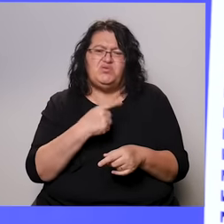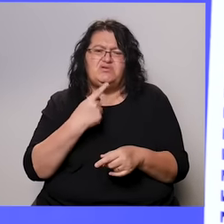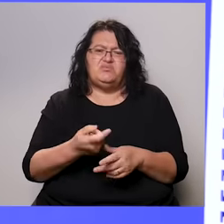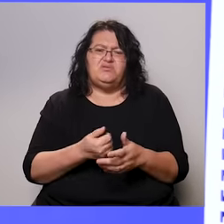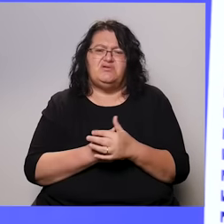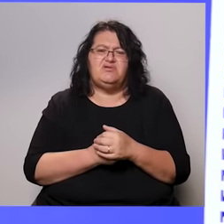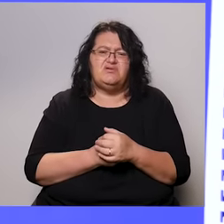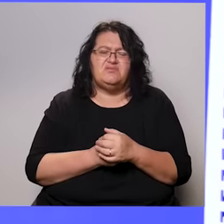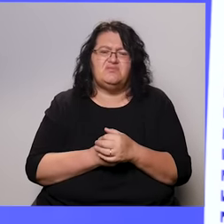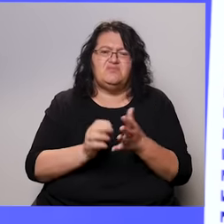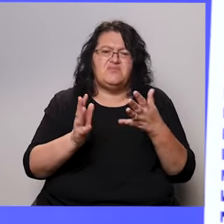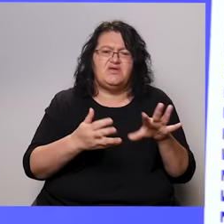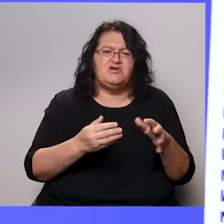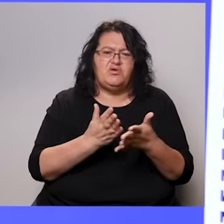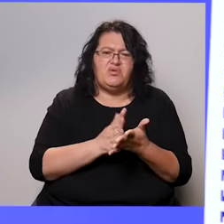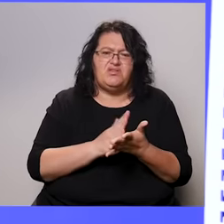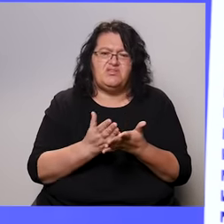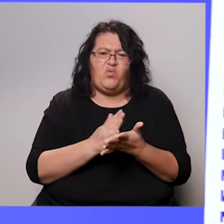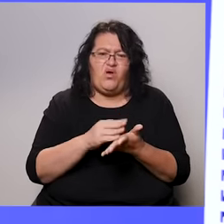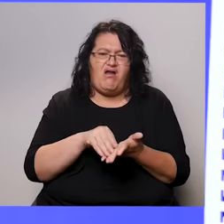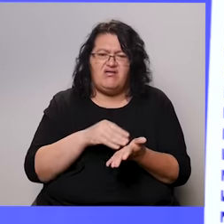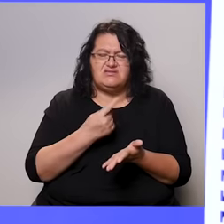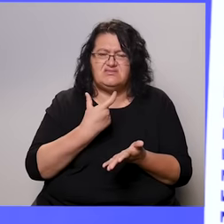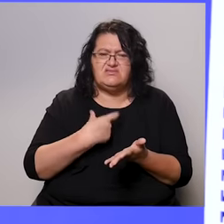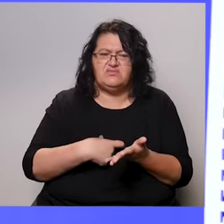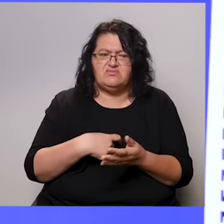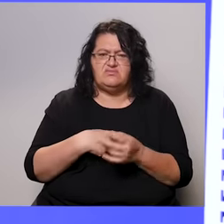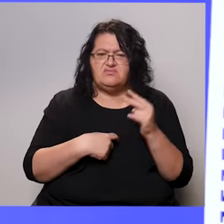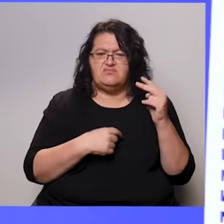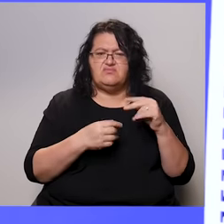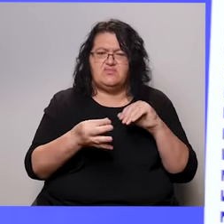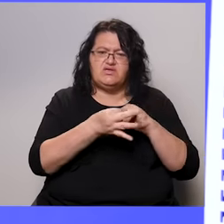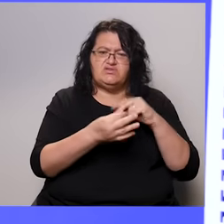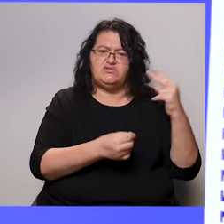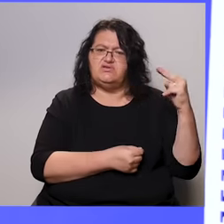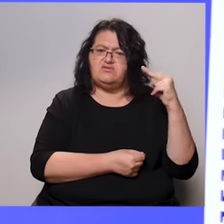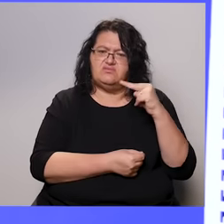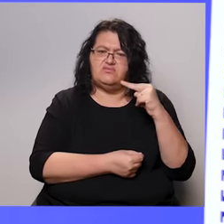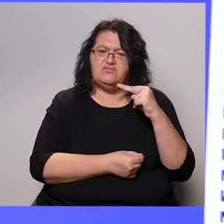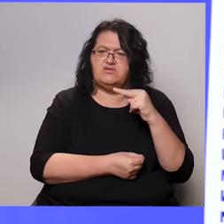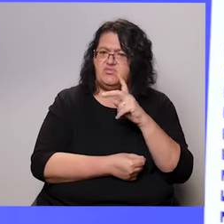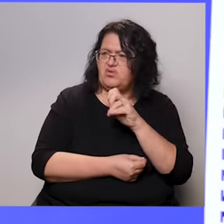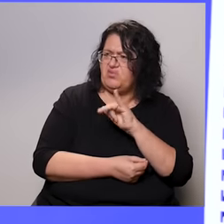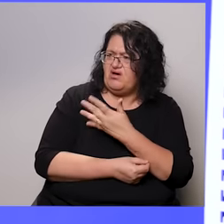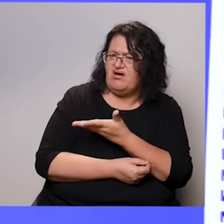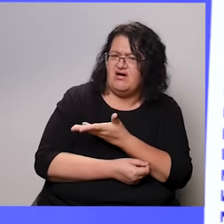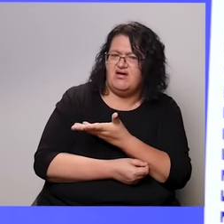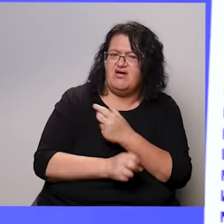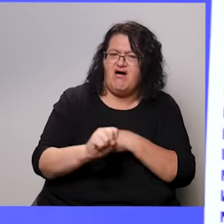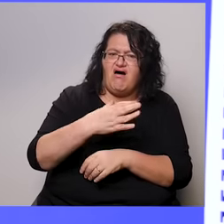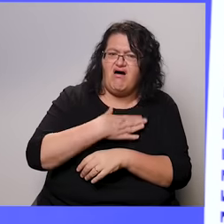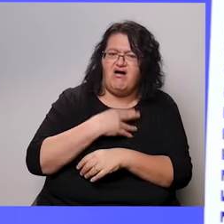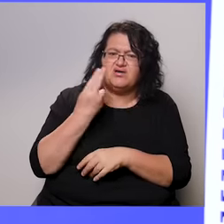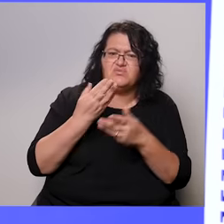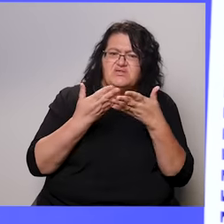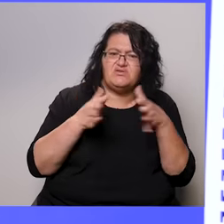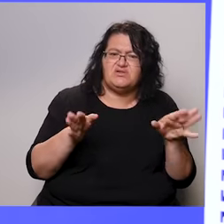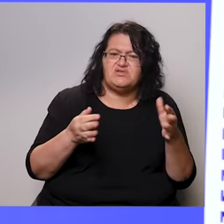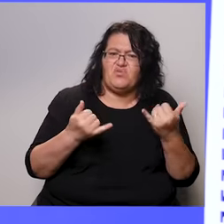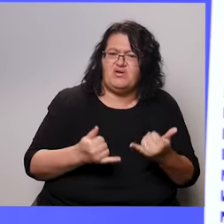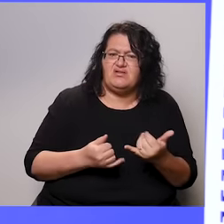Nu, încep să am îndoieli, am zis eu. Și se uite ea la mine foarte credincioasă și zice, Mihai, dar e un har că Dumnezeu ne-a descoperit